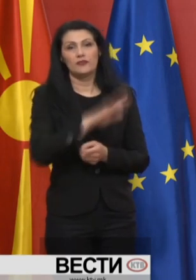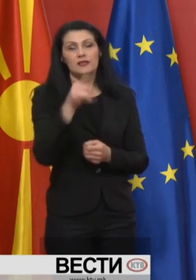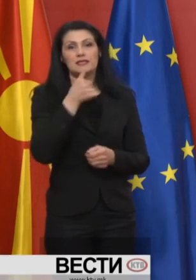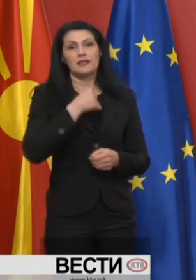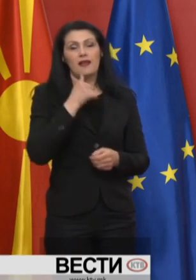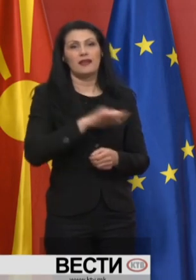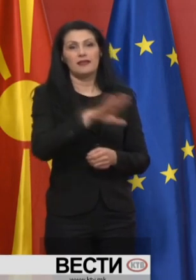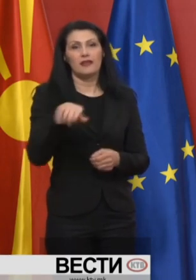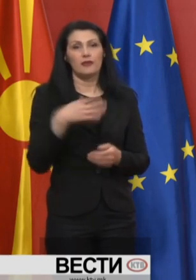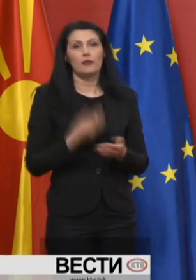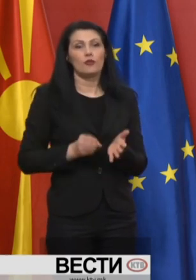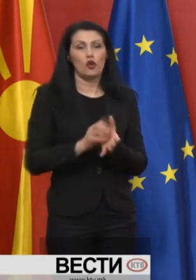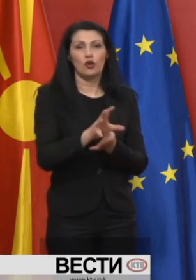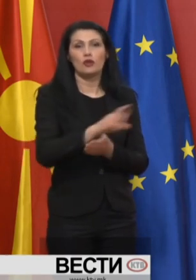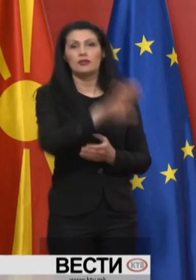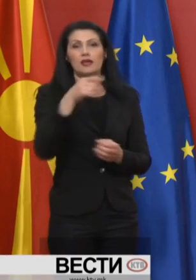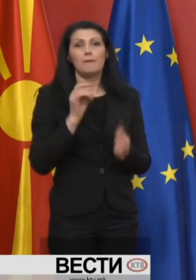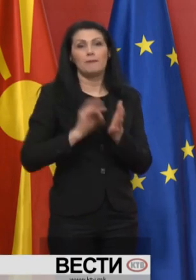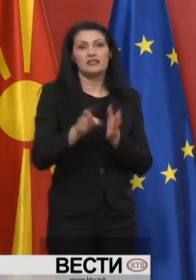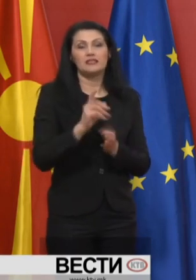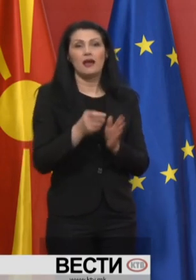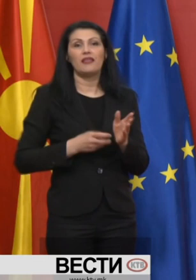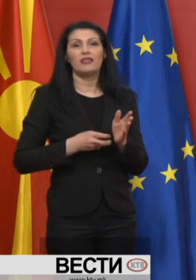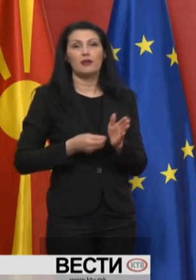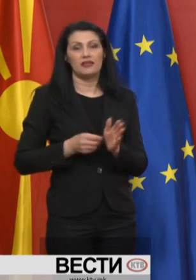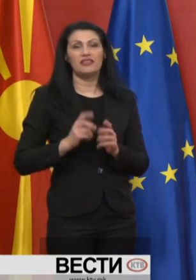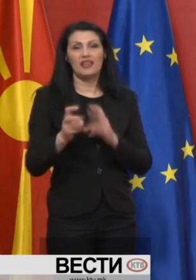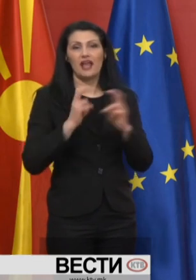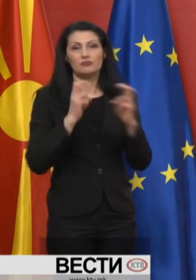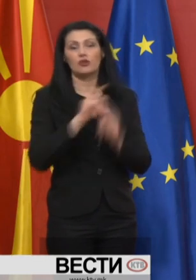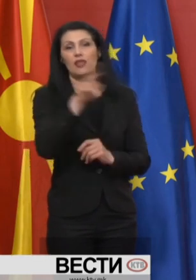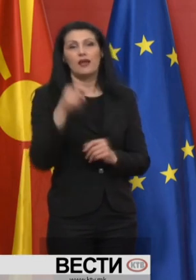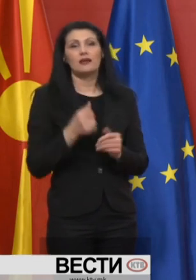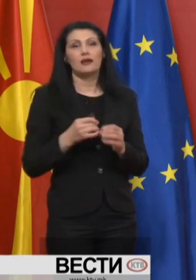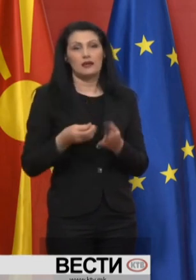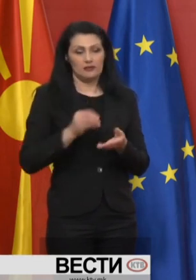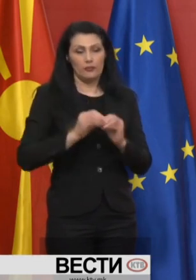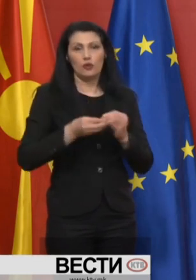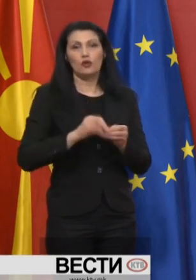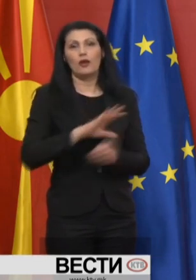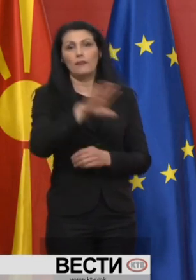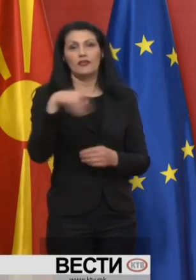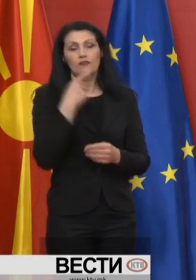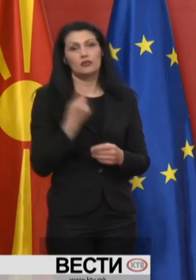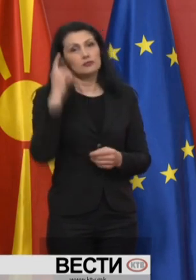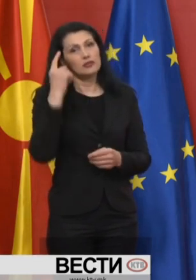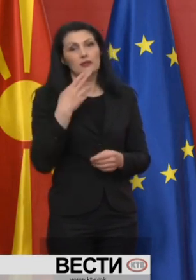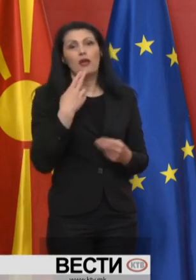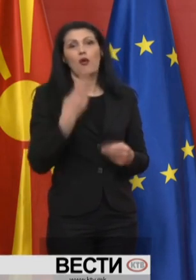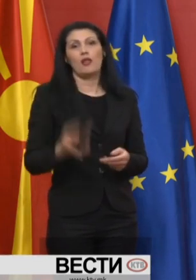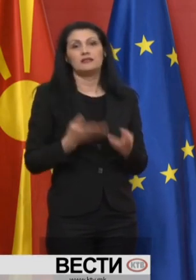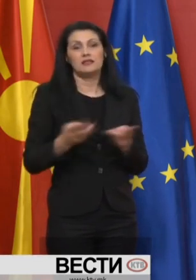Зелените коридори за брз транспорт на стока веќе функционираат и во тоа во значителна мера ќе ја